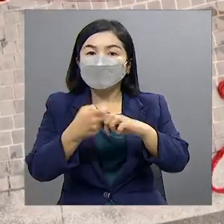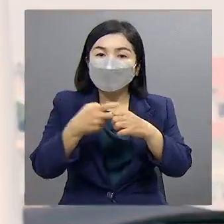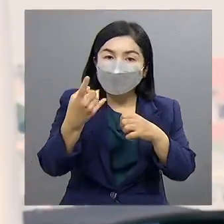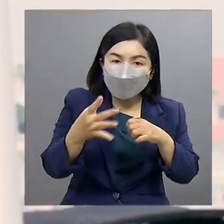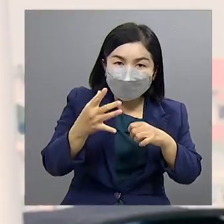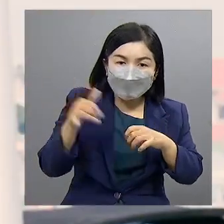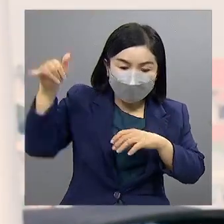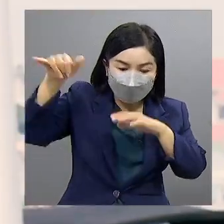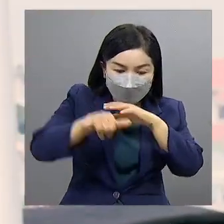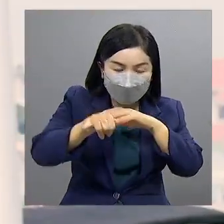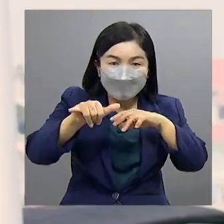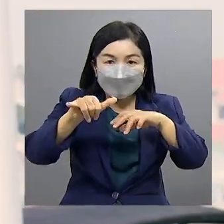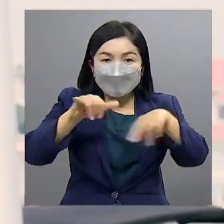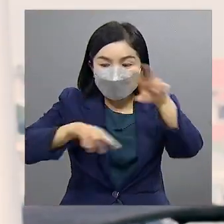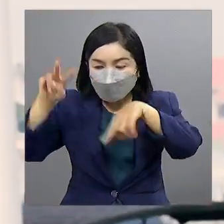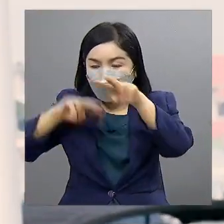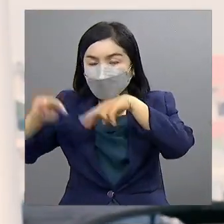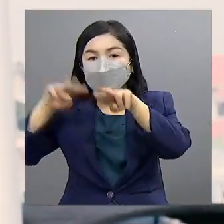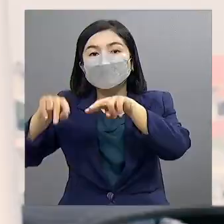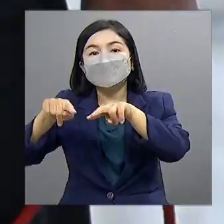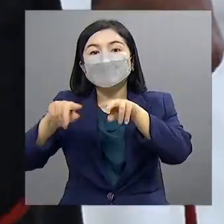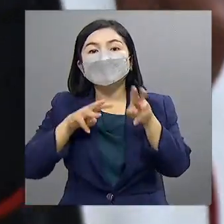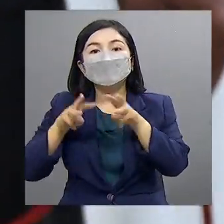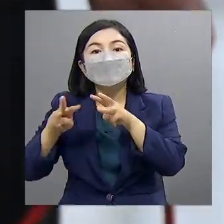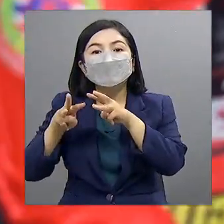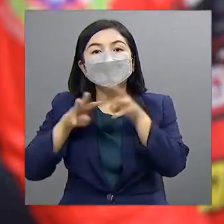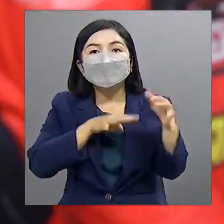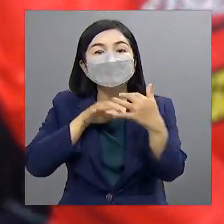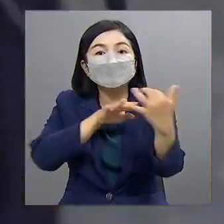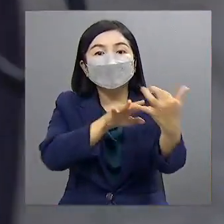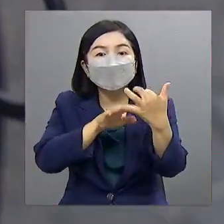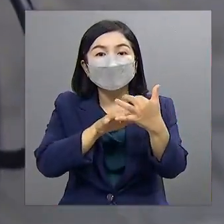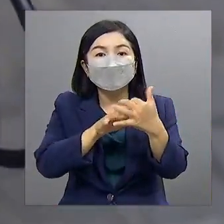ารกันครับวิธีการสื่อสารของเราก็ใช้วิธีการกระตุกครับ